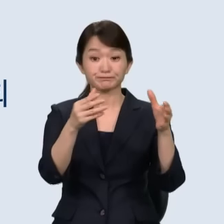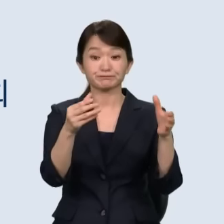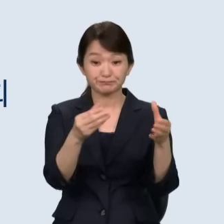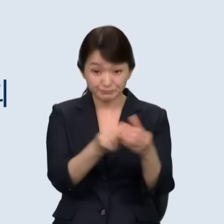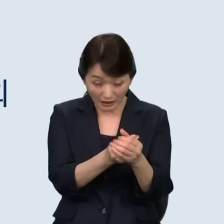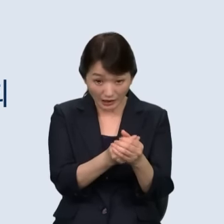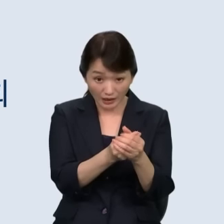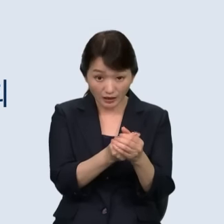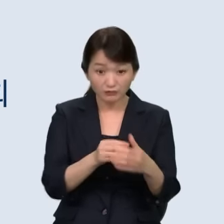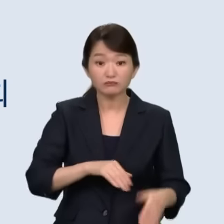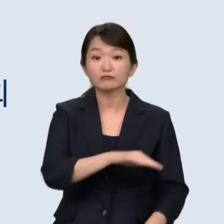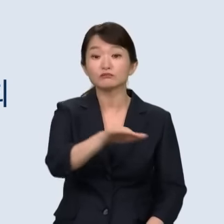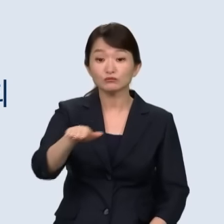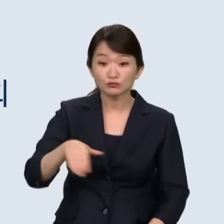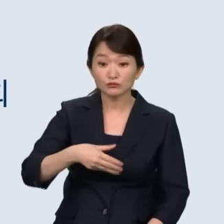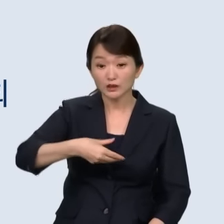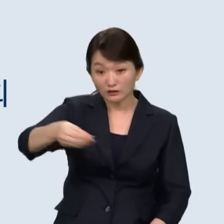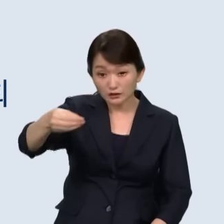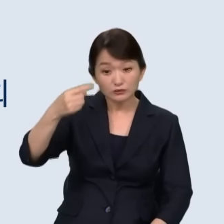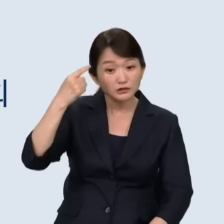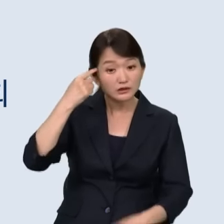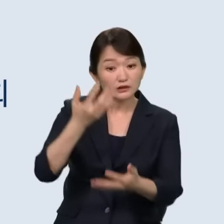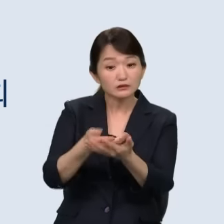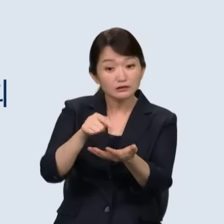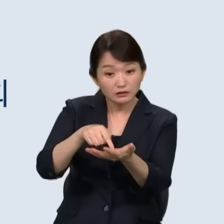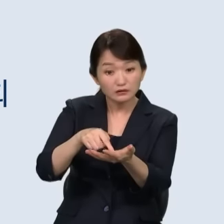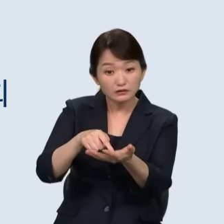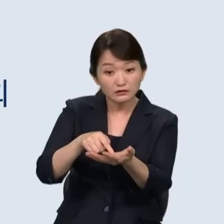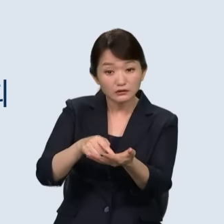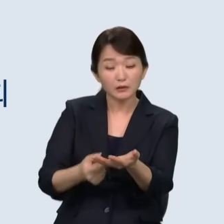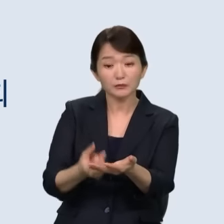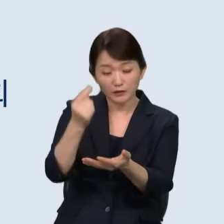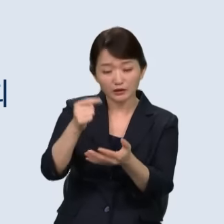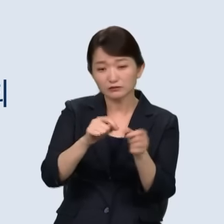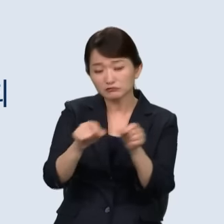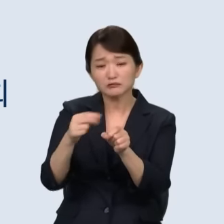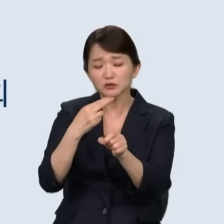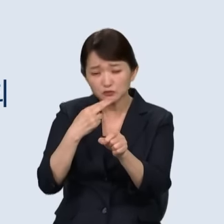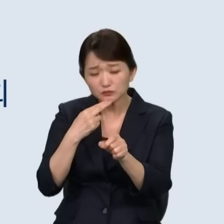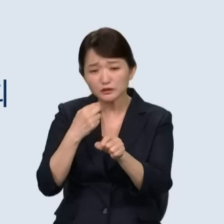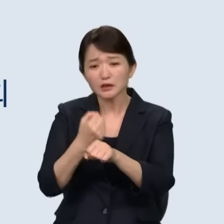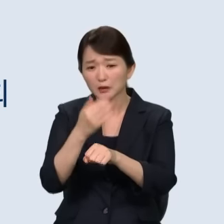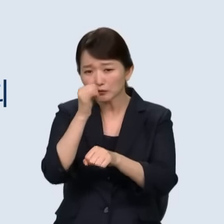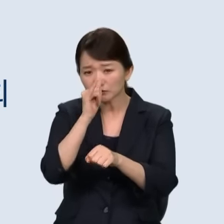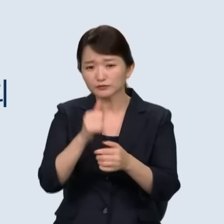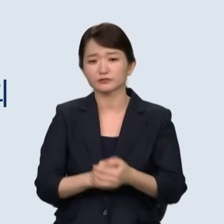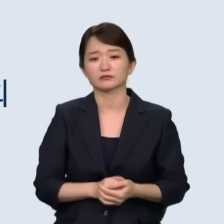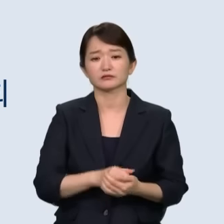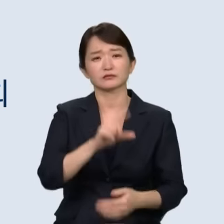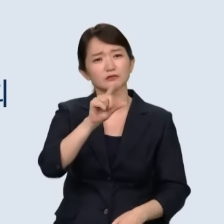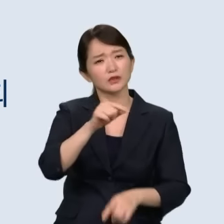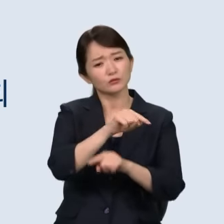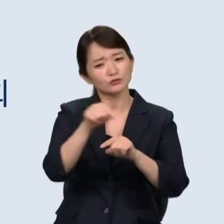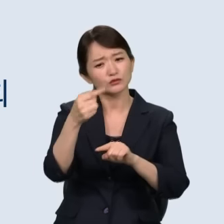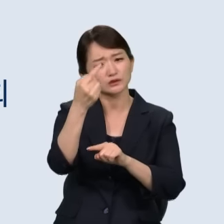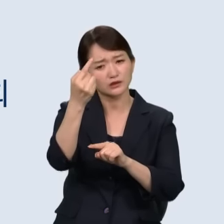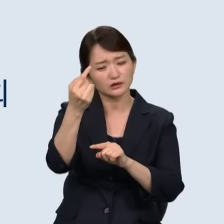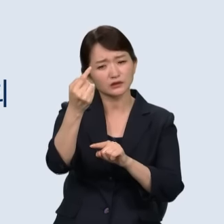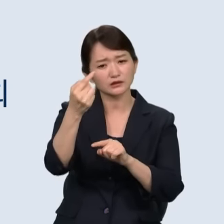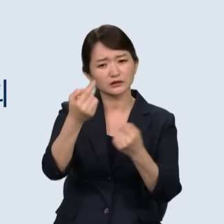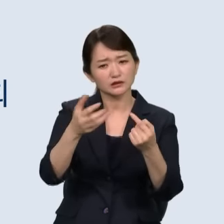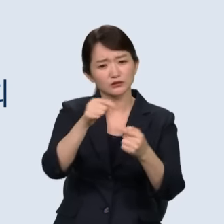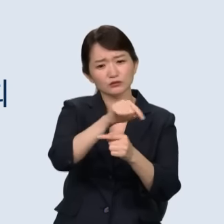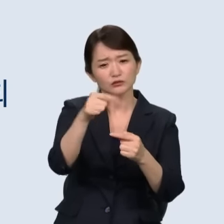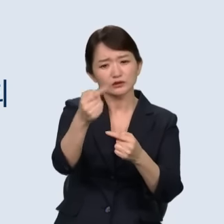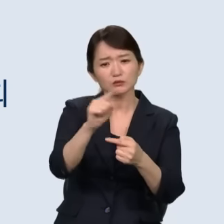저희는 NOC가 있기 때문에 바로 저희는 연장 없이 바로 대체하고 1분의 1, 1억분의 1 뭔가가 발생했을 때 이게